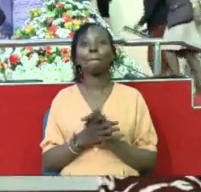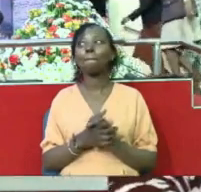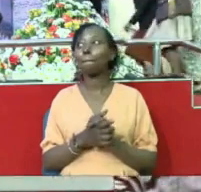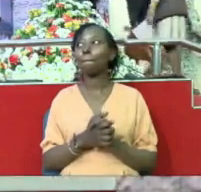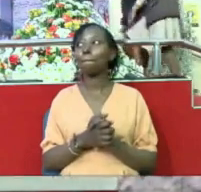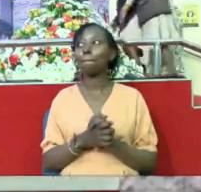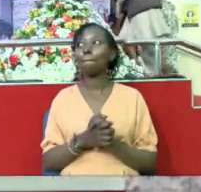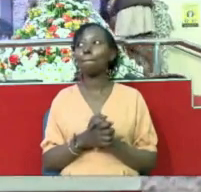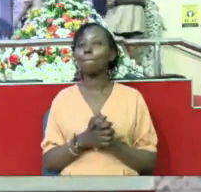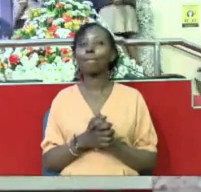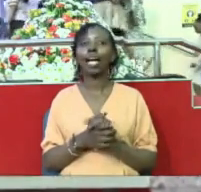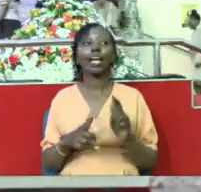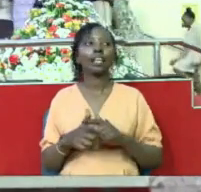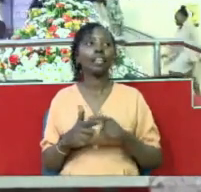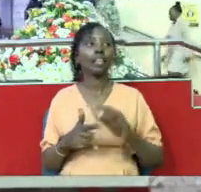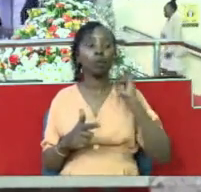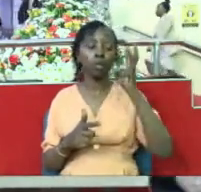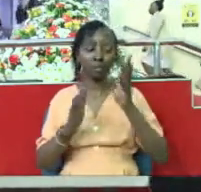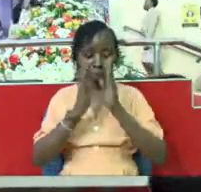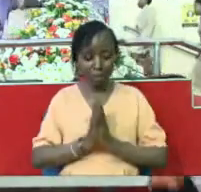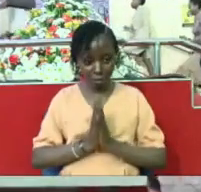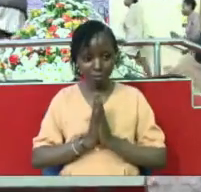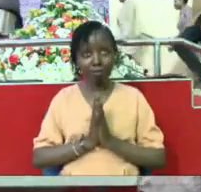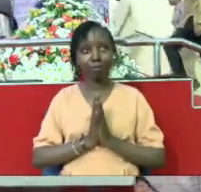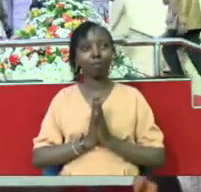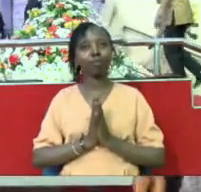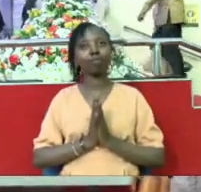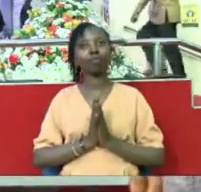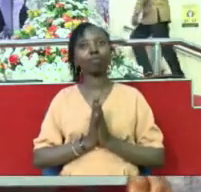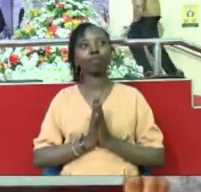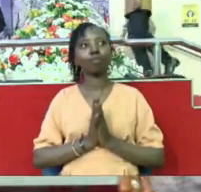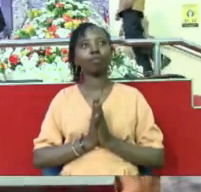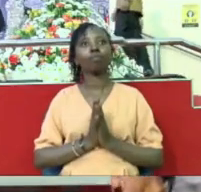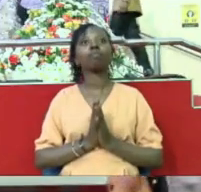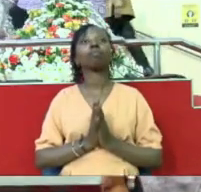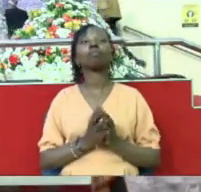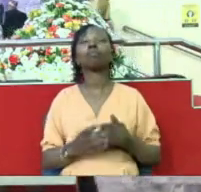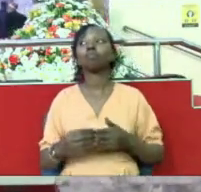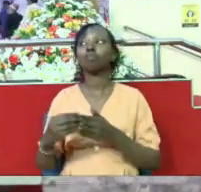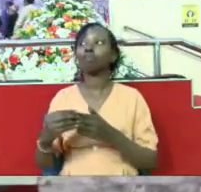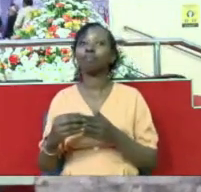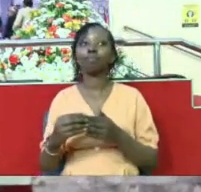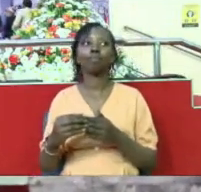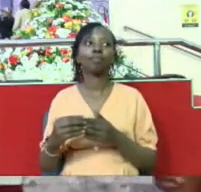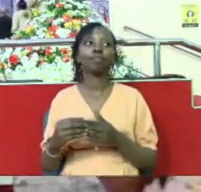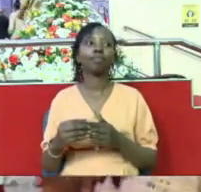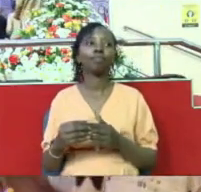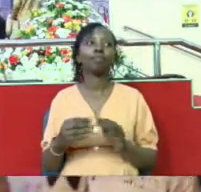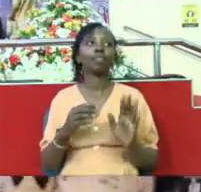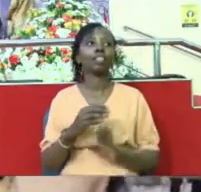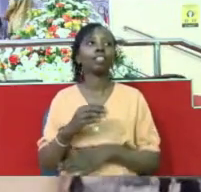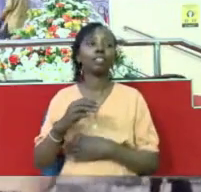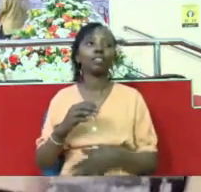pray. Alafu nitaomba. Kwa Kiswahili unasema niongoze. Lakini tutaimba kwa Kiingereza. Tutaimba